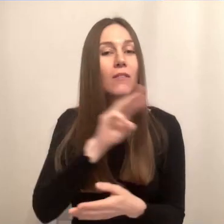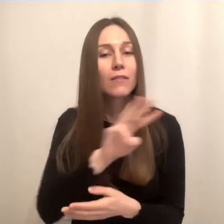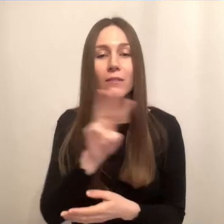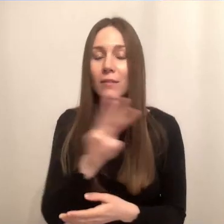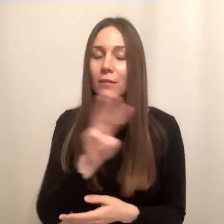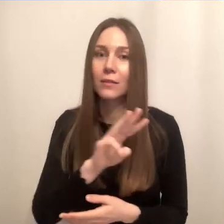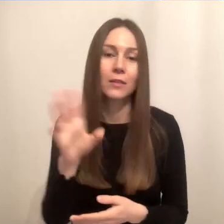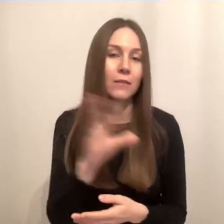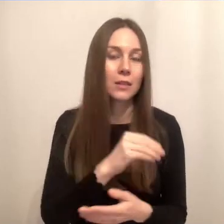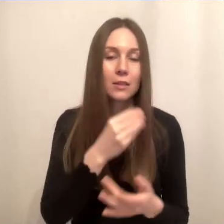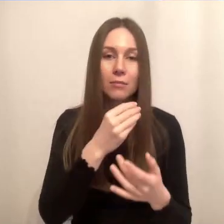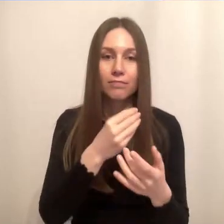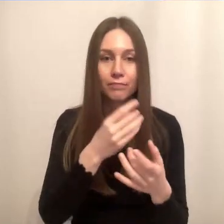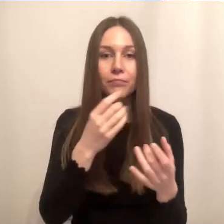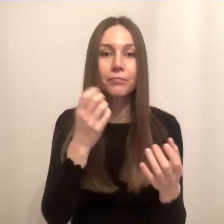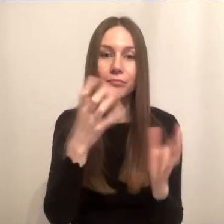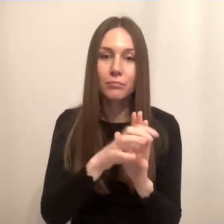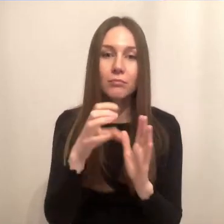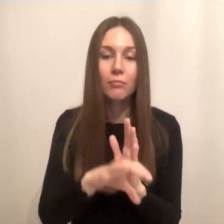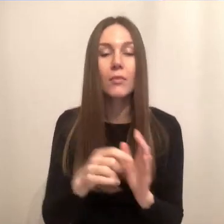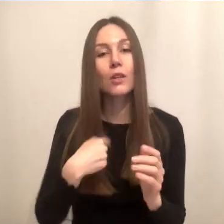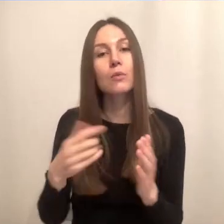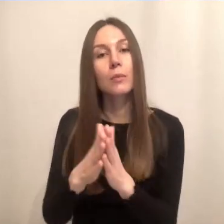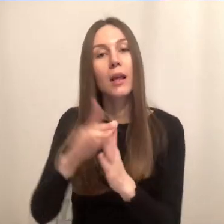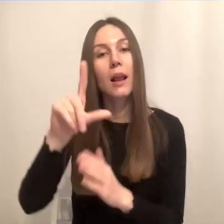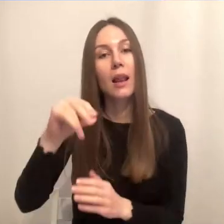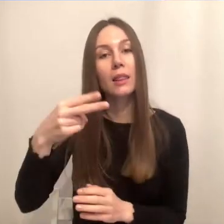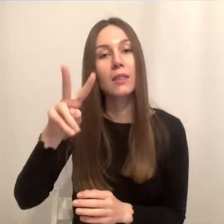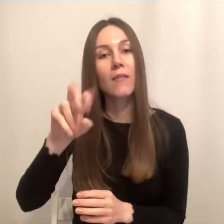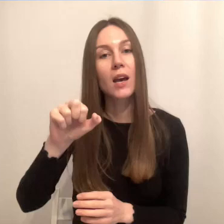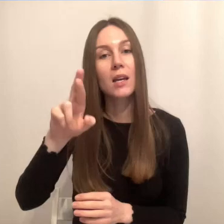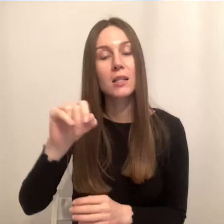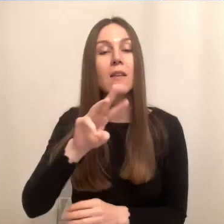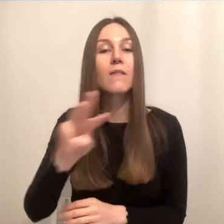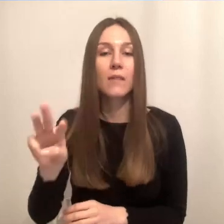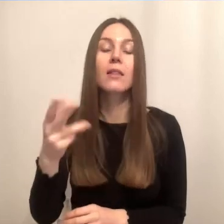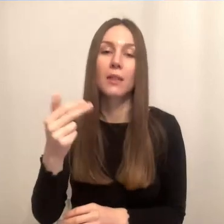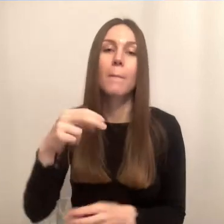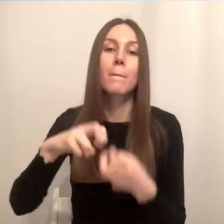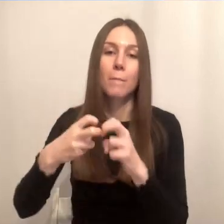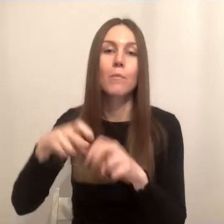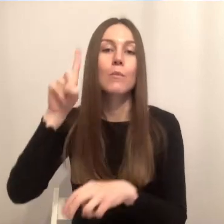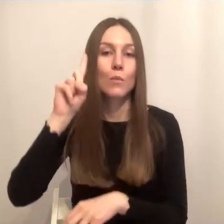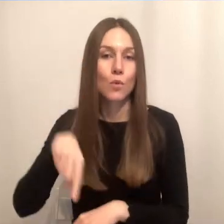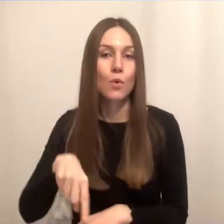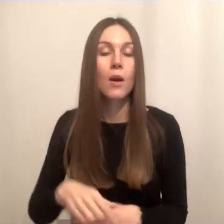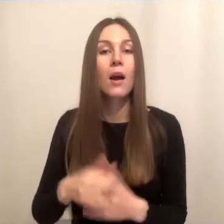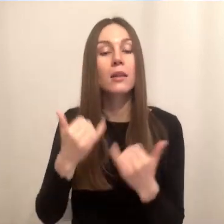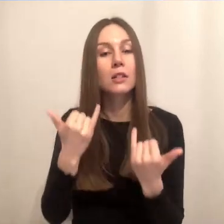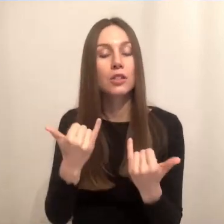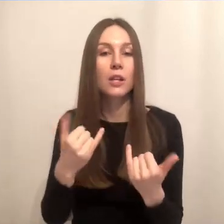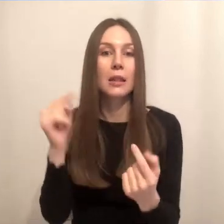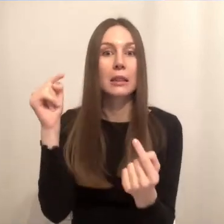svetainėje, tai paprašau irgi pasitikslinti Lenturio tinklapis. Taip, mes žinom jo problemą, kad jis atitiktų šių dienų aktualius, jis